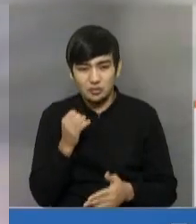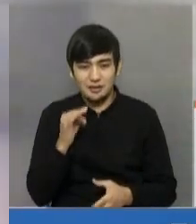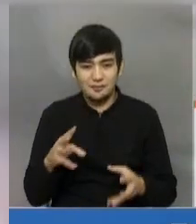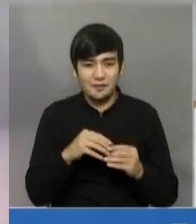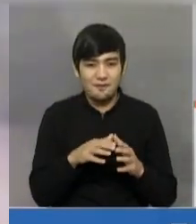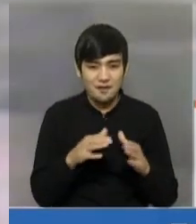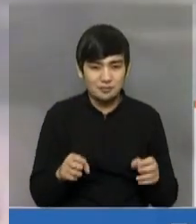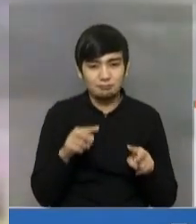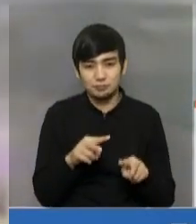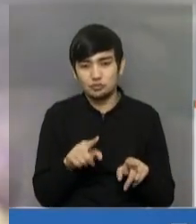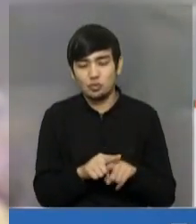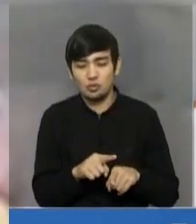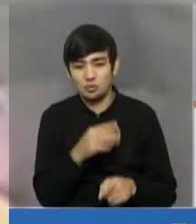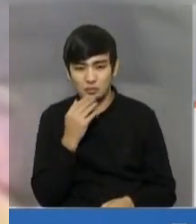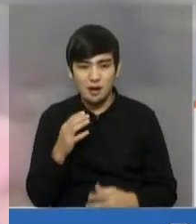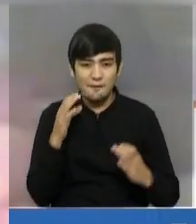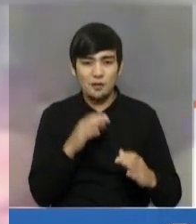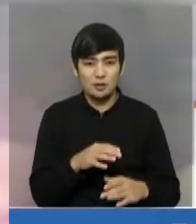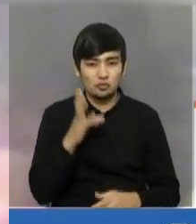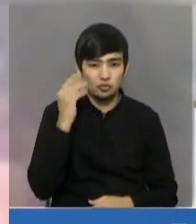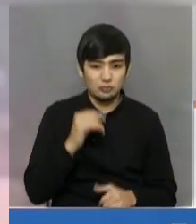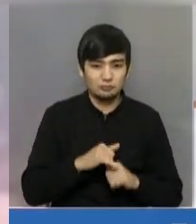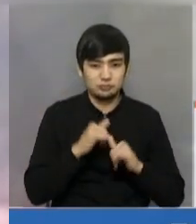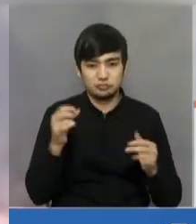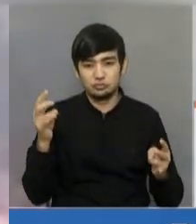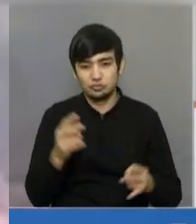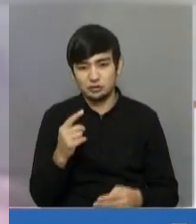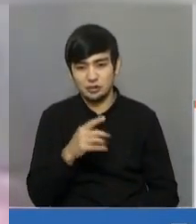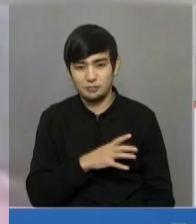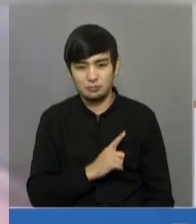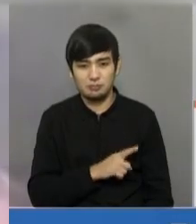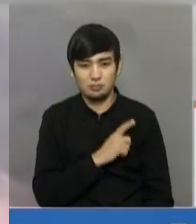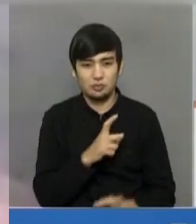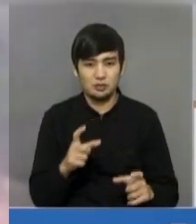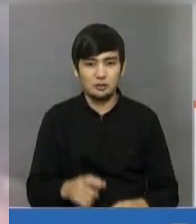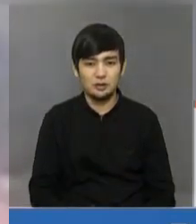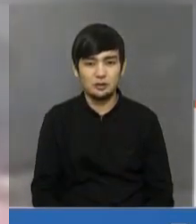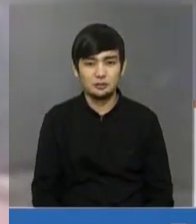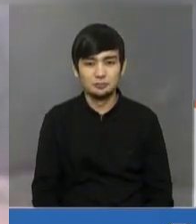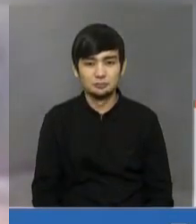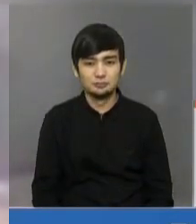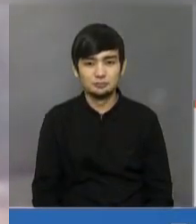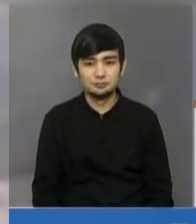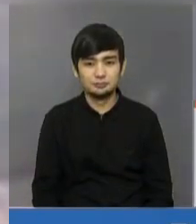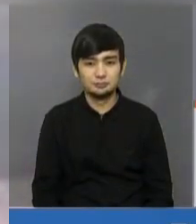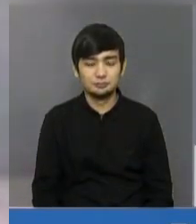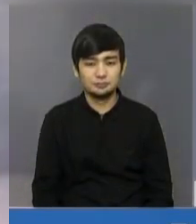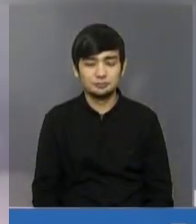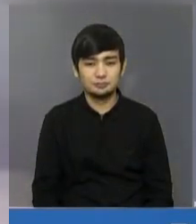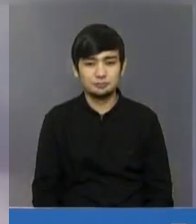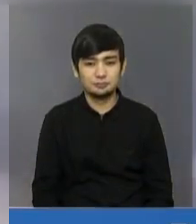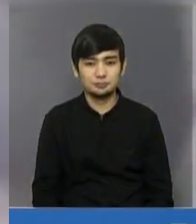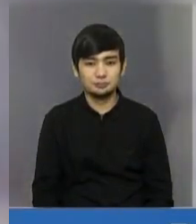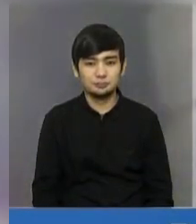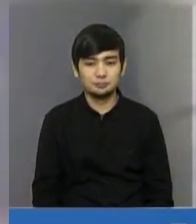де қадағаламайды, өткені ол үшін қоғамдық көлік санын көбейту керек дейді мамандар. Руслан Жасұланұлы, Гүлім Төлеу, Нұркен Тоқморзин,